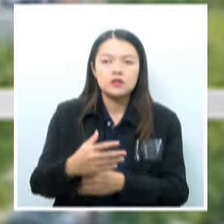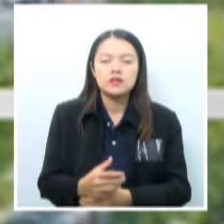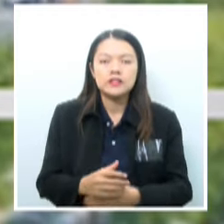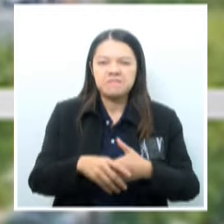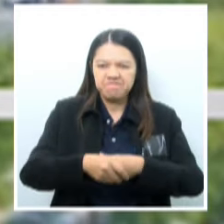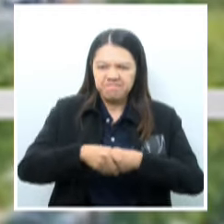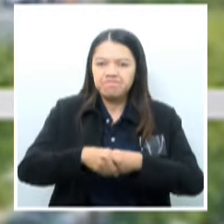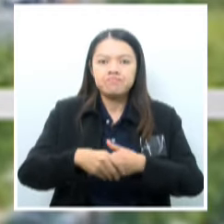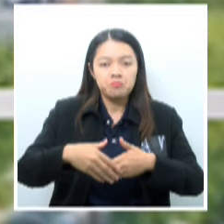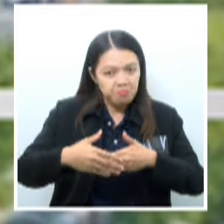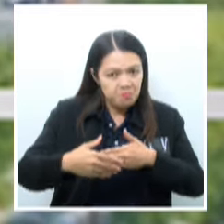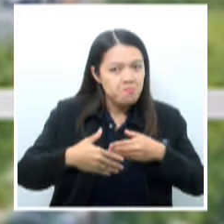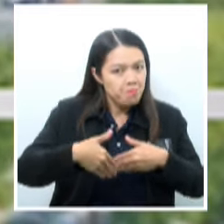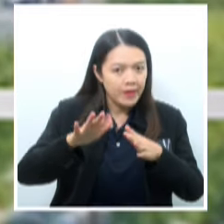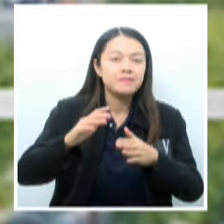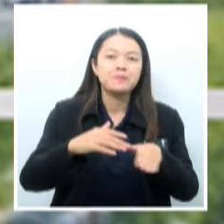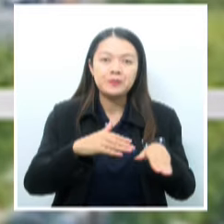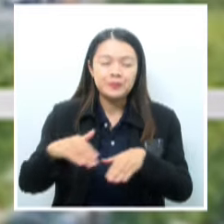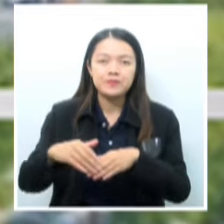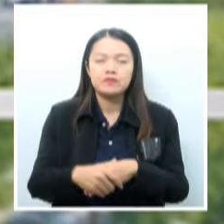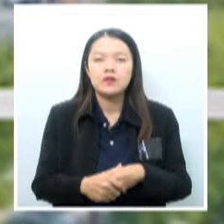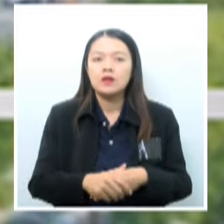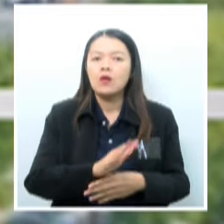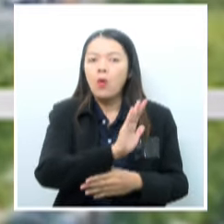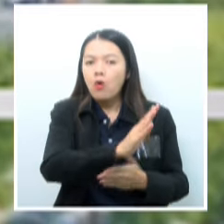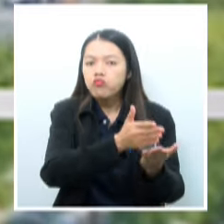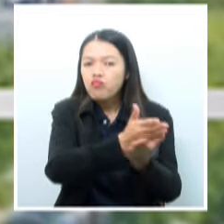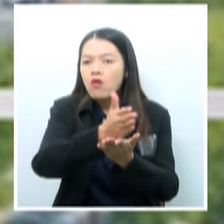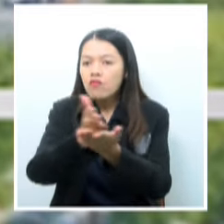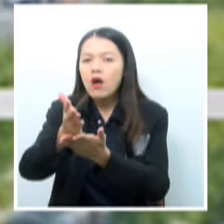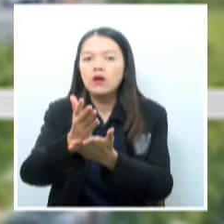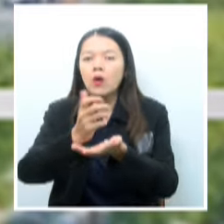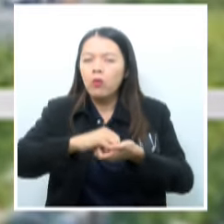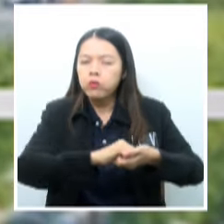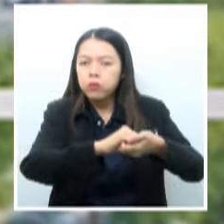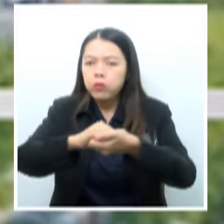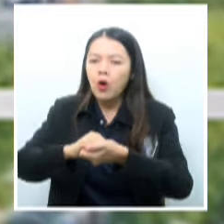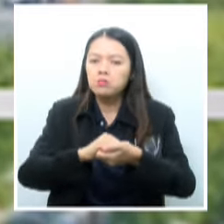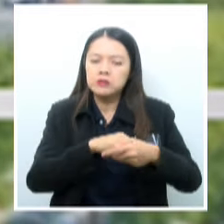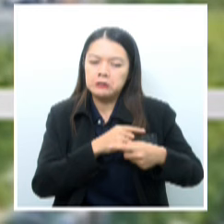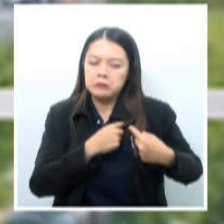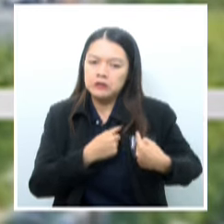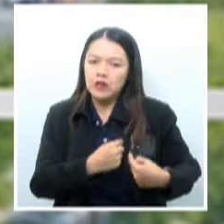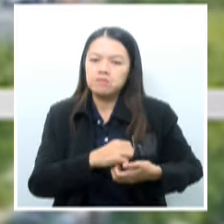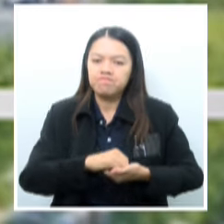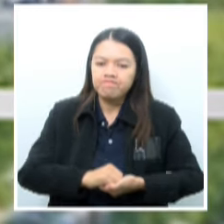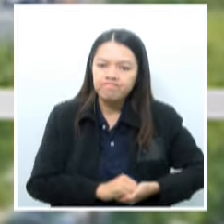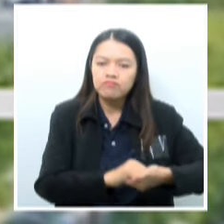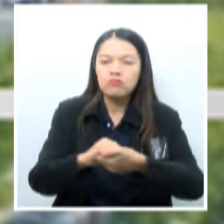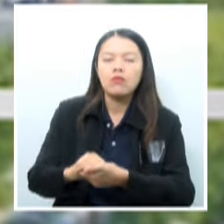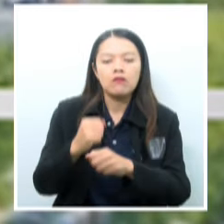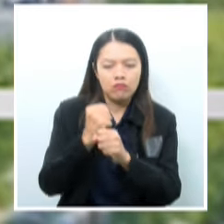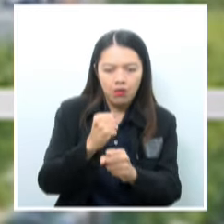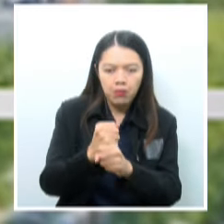มือไว้แล้วไปด้วยกันนะคะก็คือให้ทุกภาคส่วนนะคะได้มีการร่วมมือกันร่วมใจกันนะคะดำเนินการในการขับ